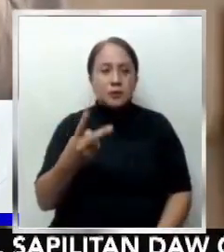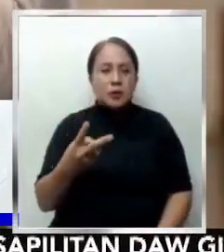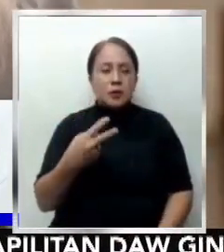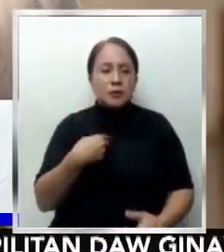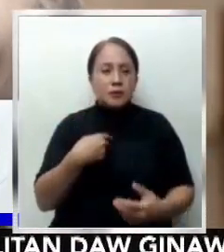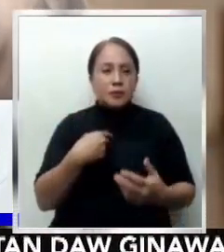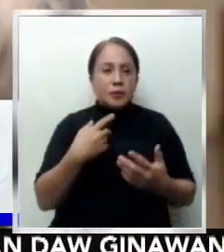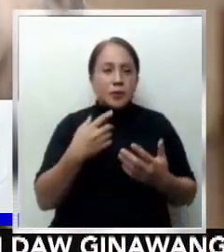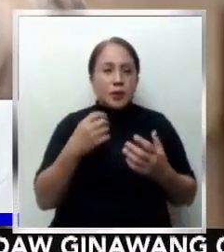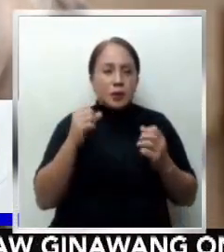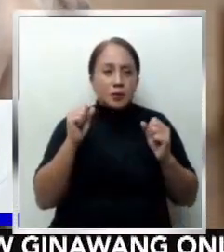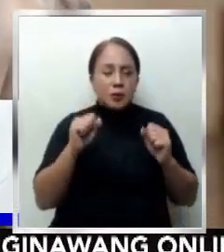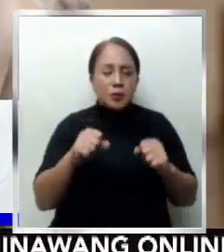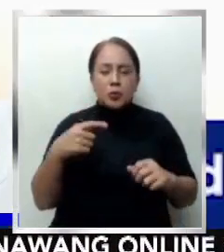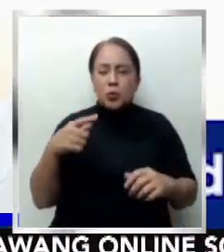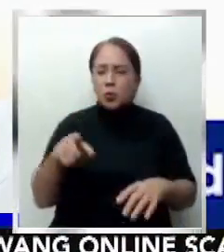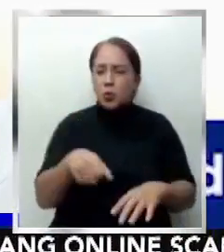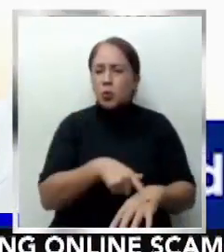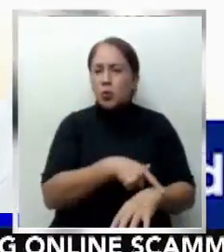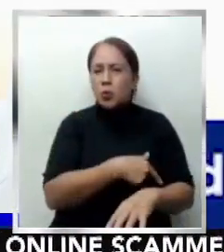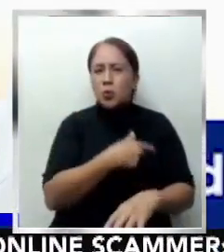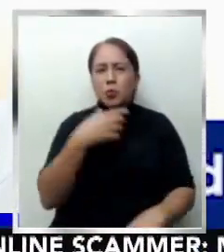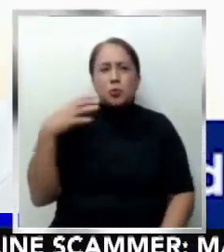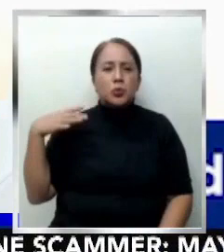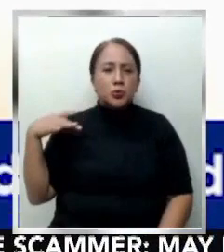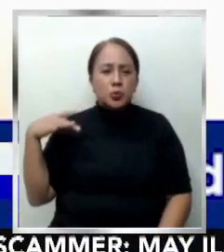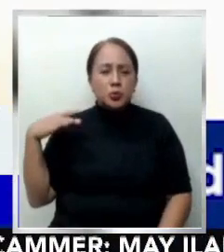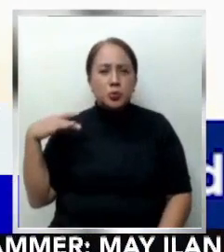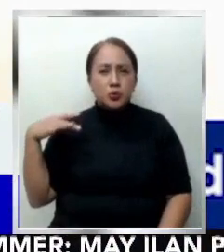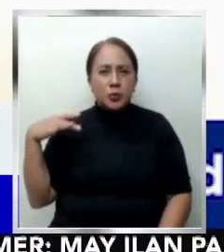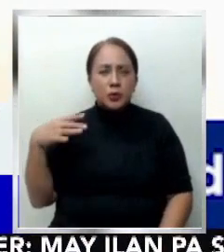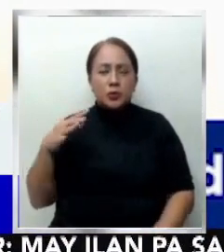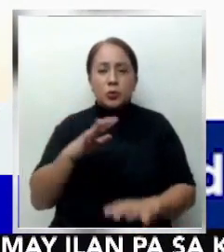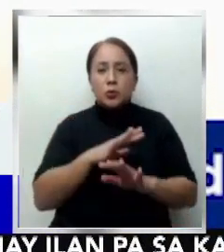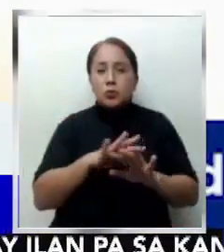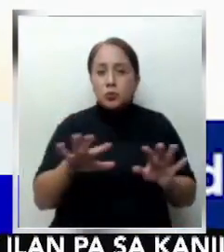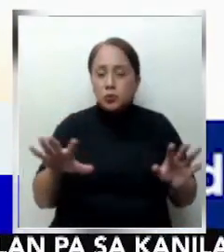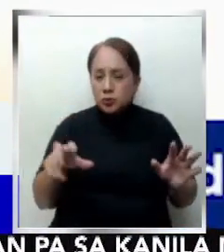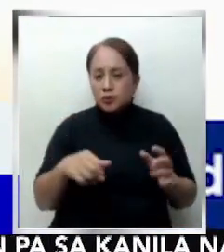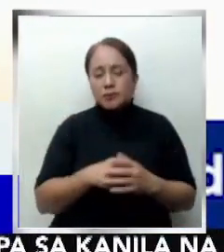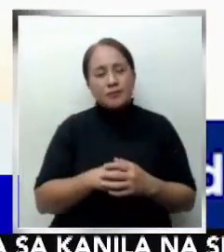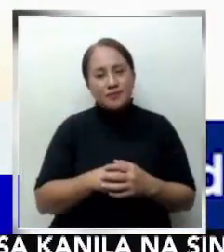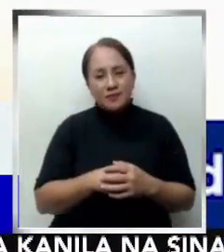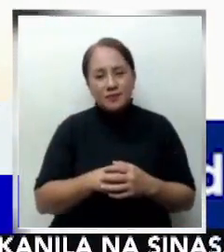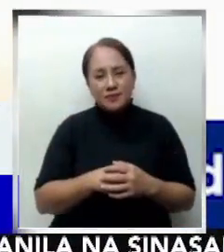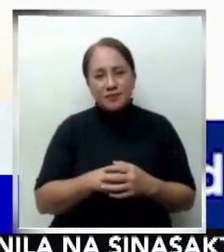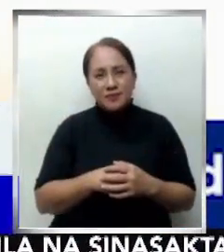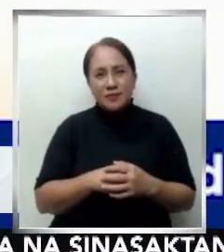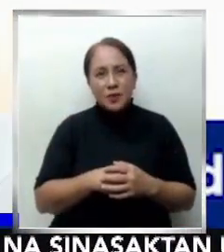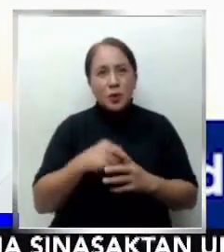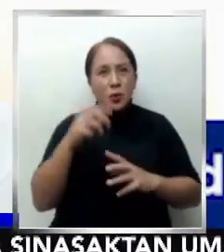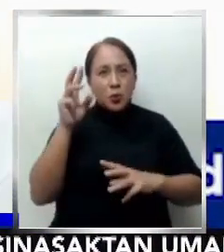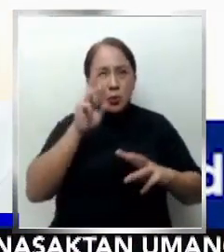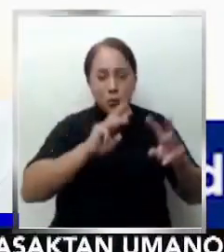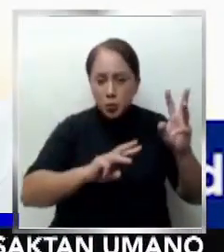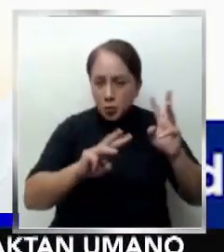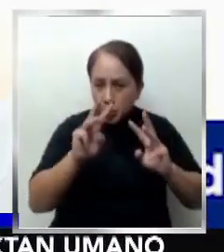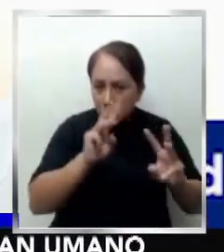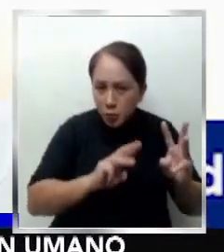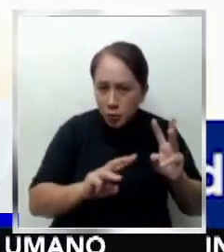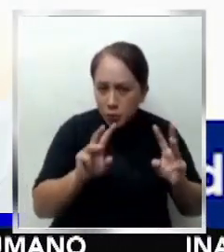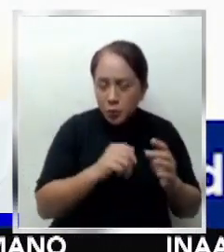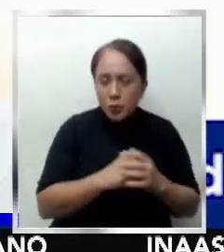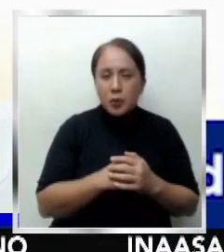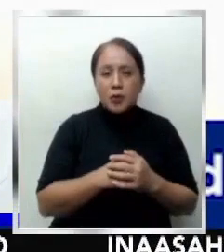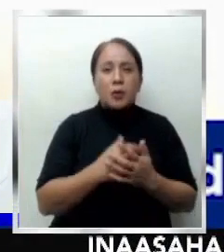anilay matagal nang naghihintay. Huwag po kayong masyadong mag-alala. Ang gusto namin, kung ano